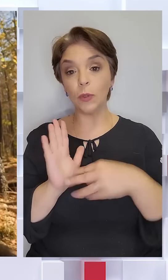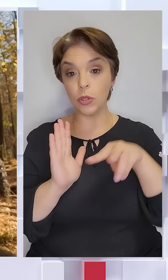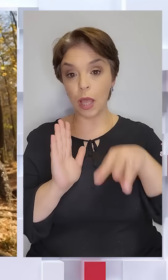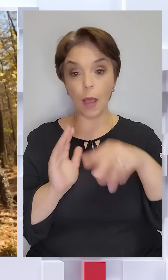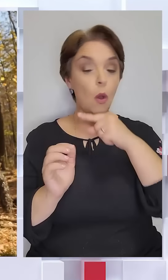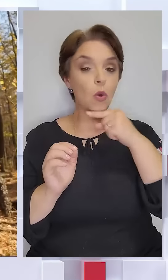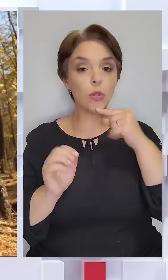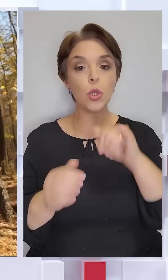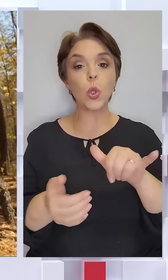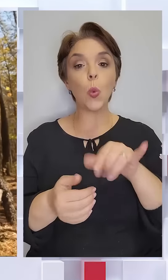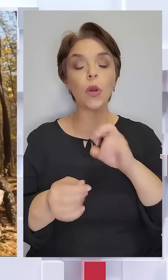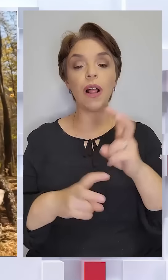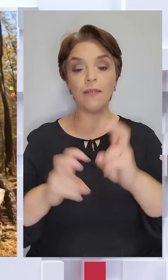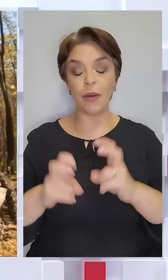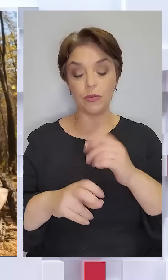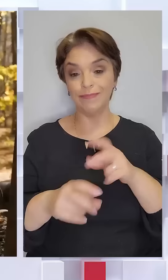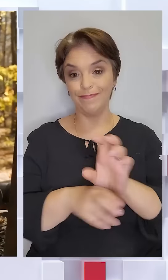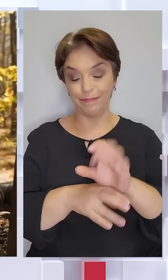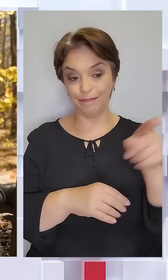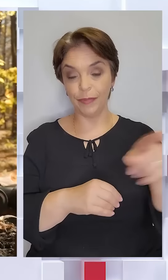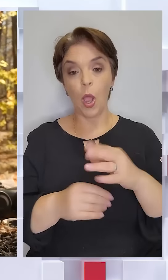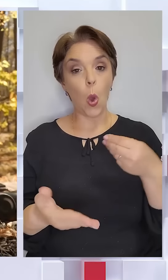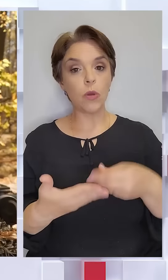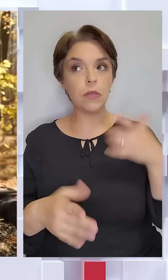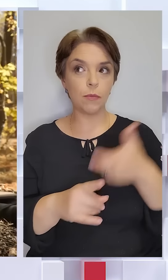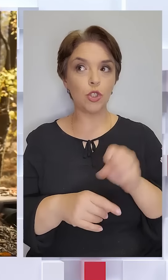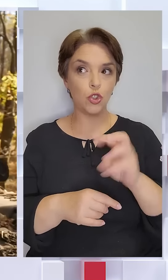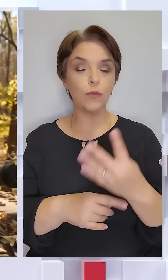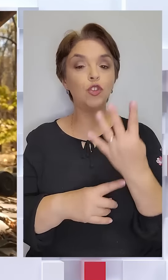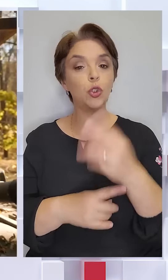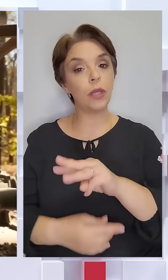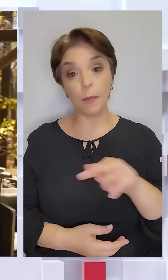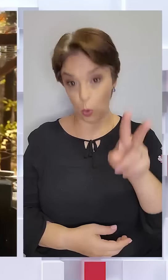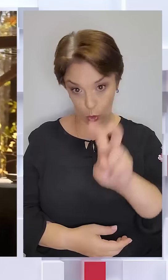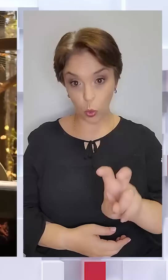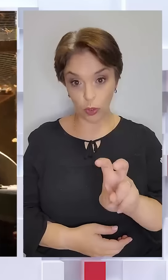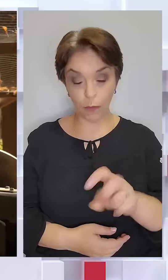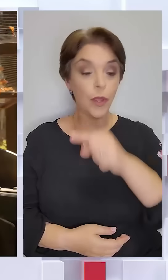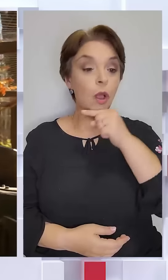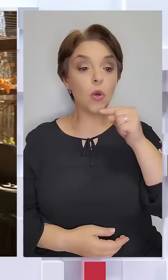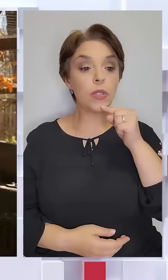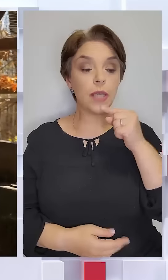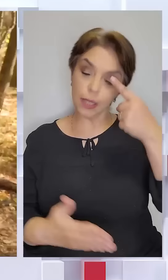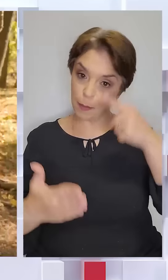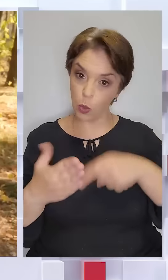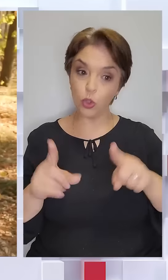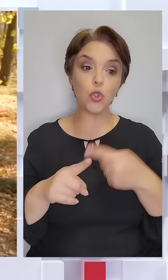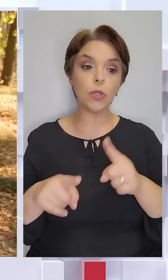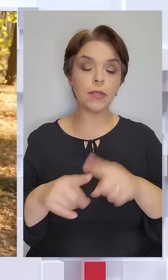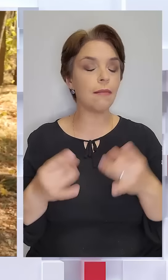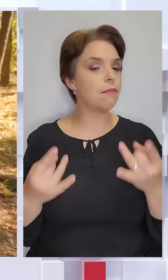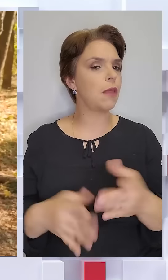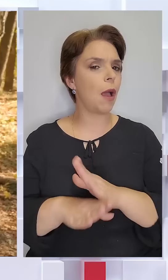Т-90М російський «Уралвагонзавод», виробник цього танку, оцінює більш ніж 4 мільйони доларів. Росіяни переконані, що це